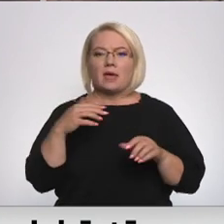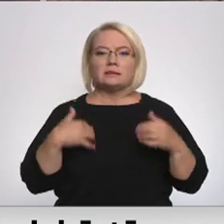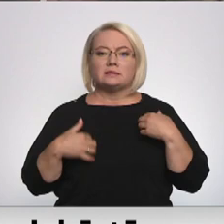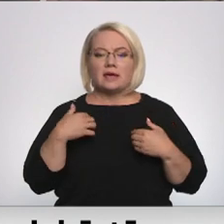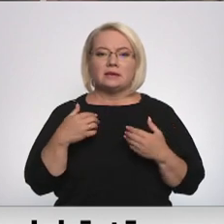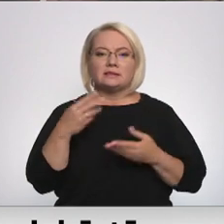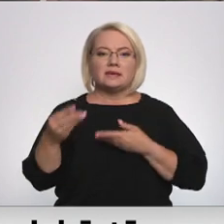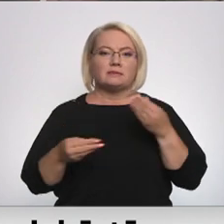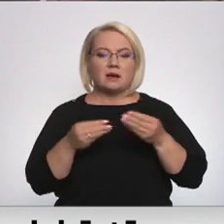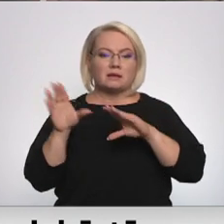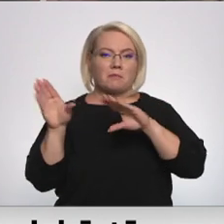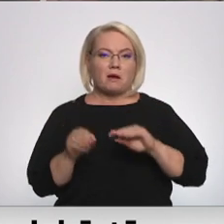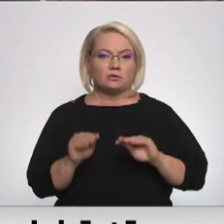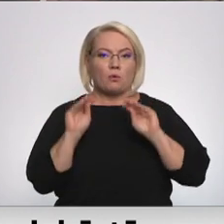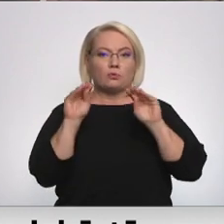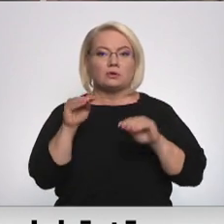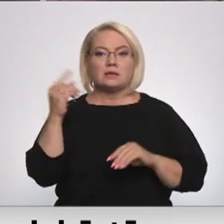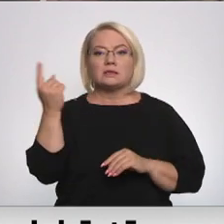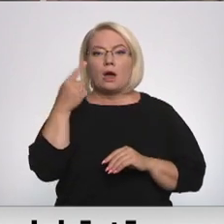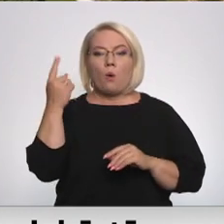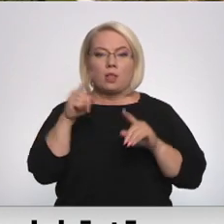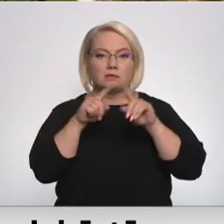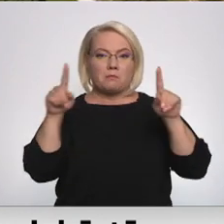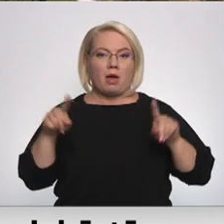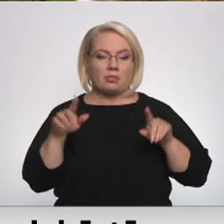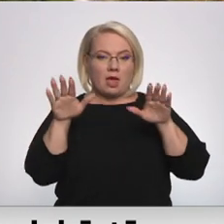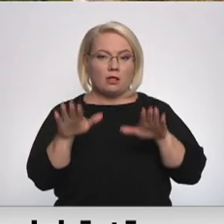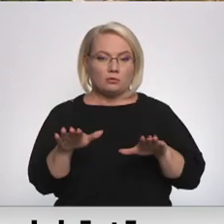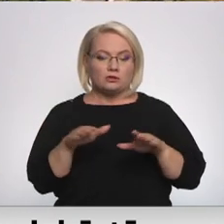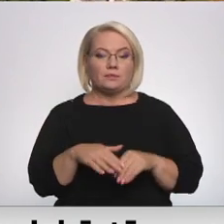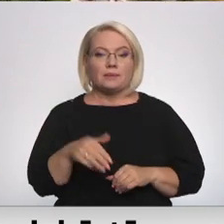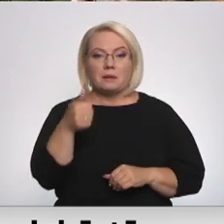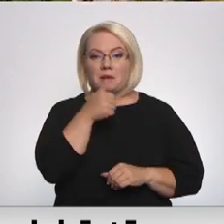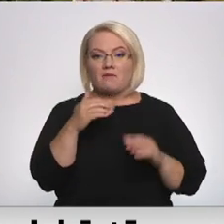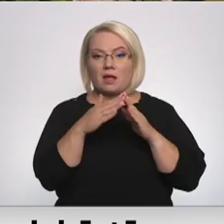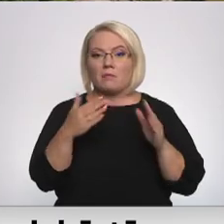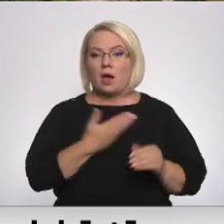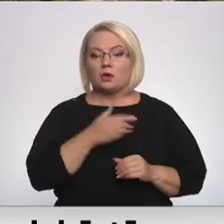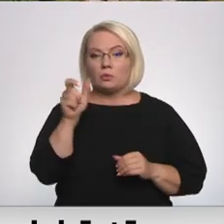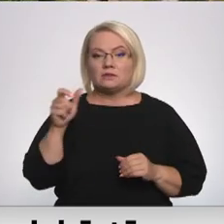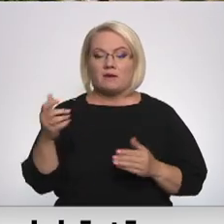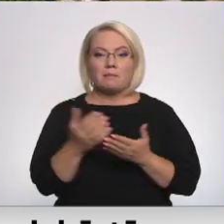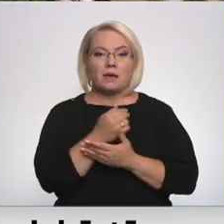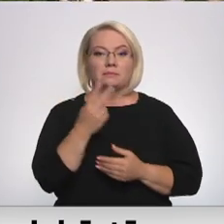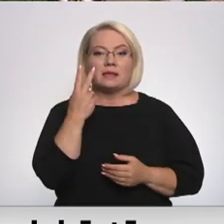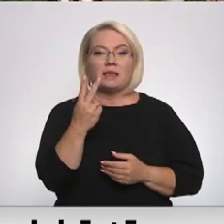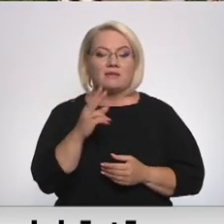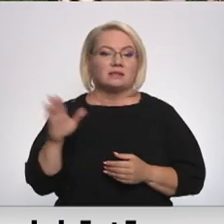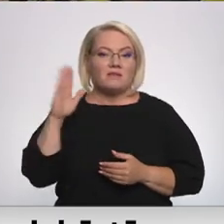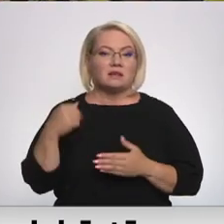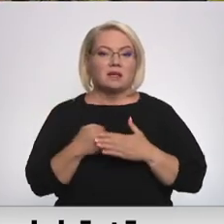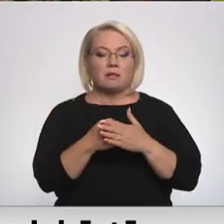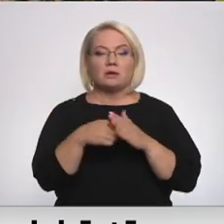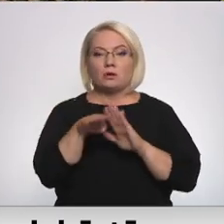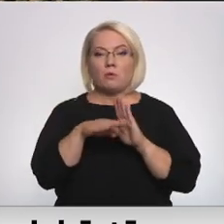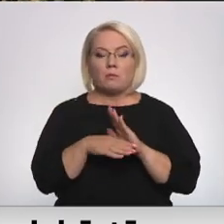izmaksas mazināt, uzstādot, piemēram, saules paneļus? Privātmāju iedzīvotājiem pašlaik pieejamas pat divas valsts atbalsta programmas,